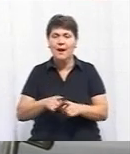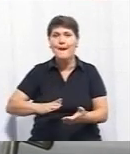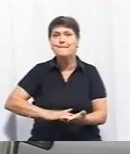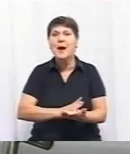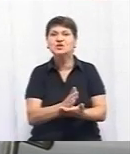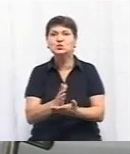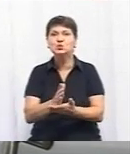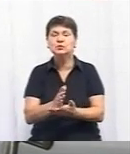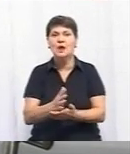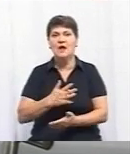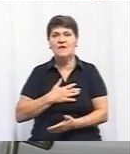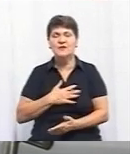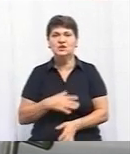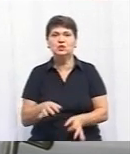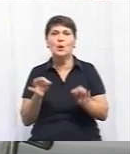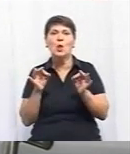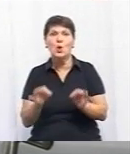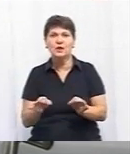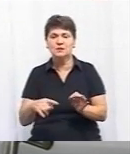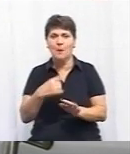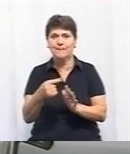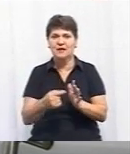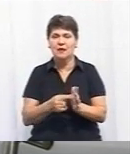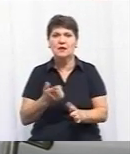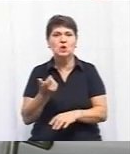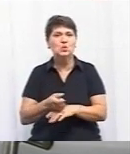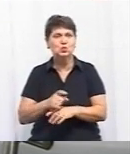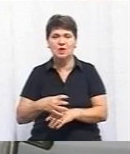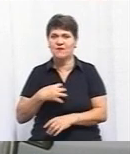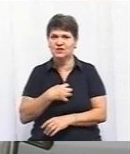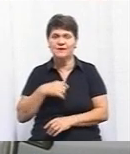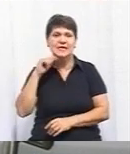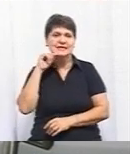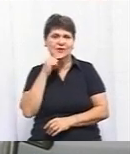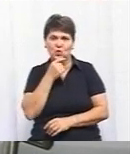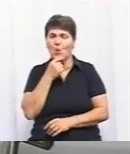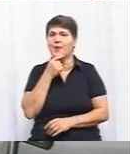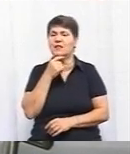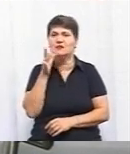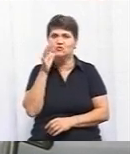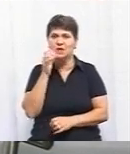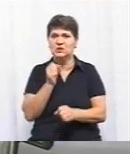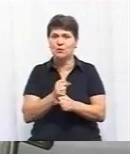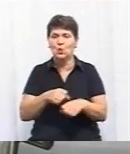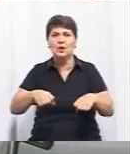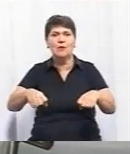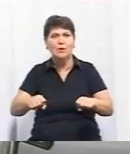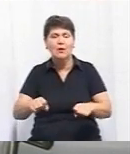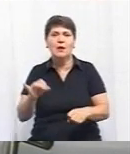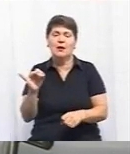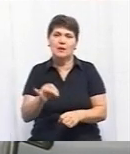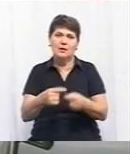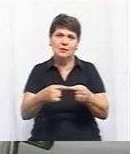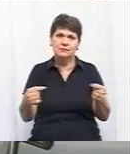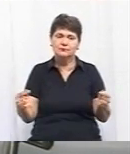Тобто логістика в нашому питанні дуже важлива для того, щоб зекономити час і роботи екомобіля і забезпечити всіх бажаючих